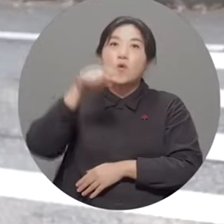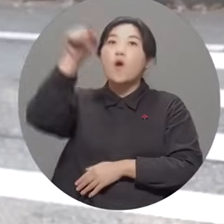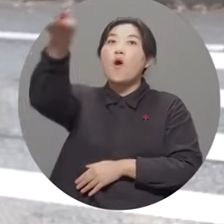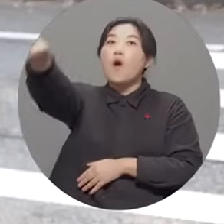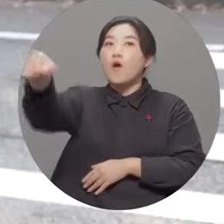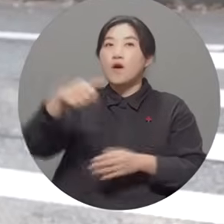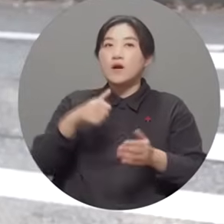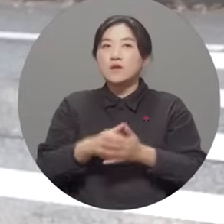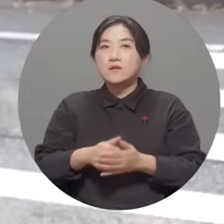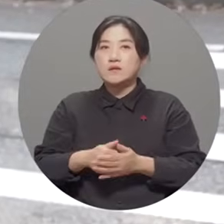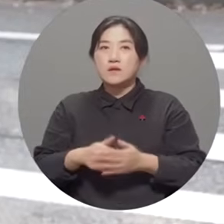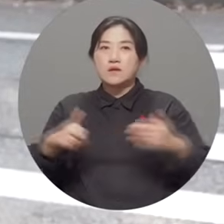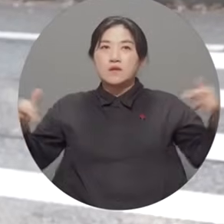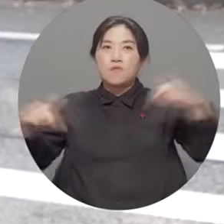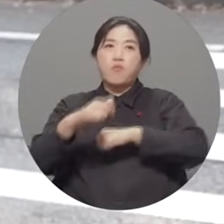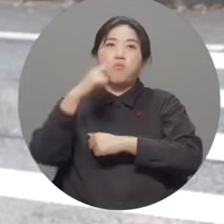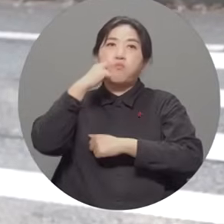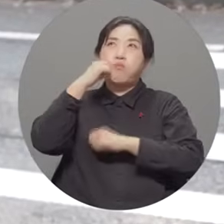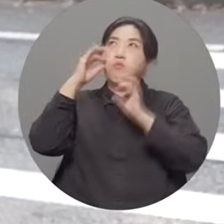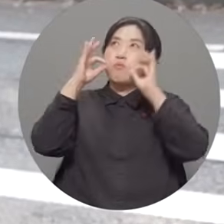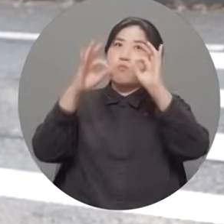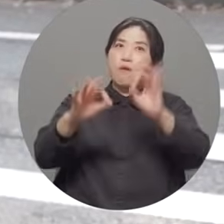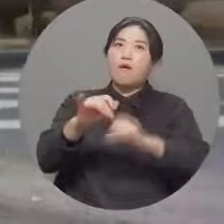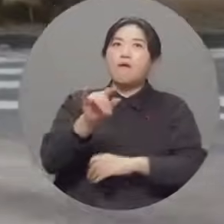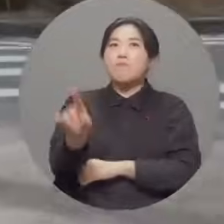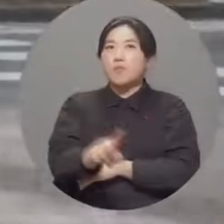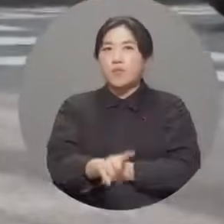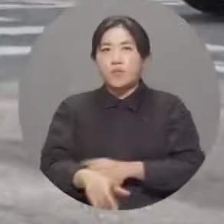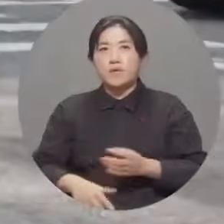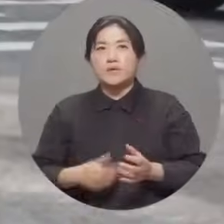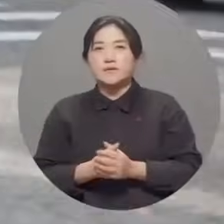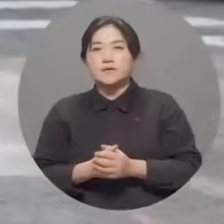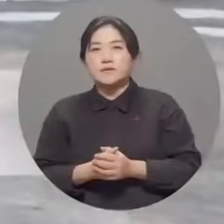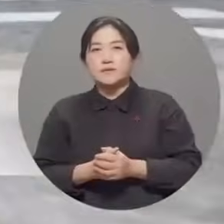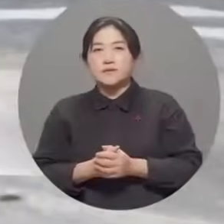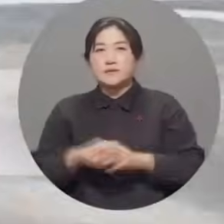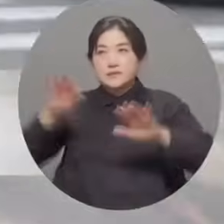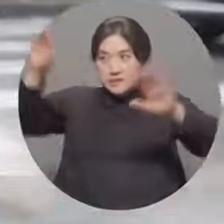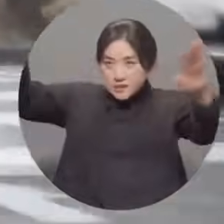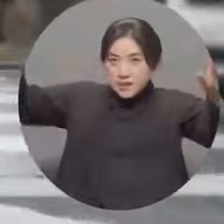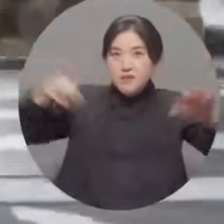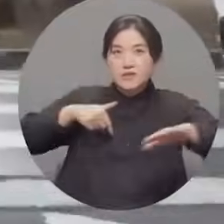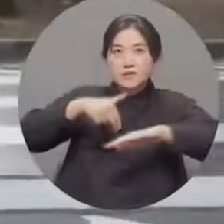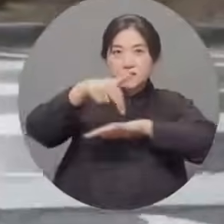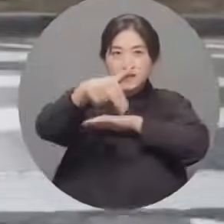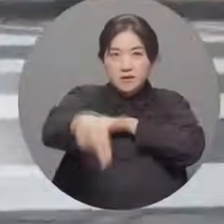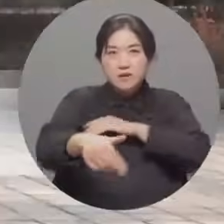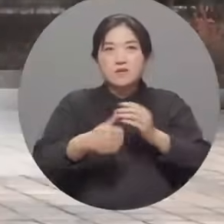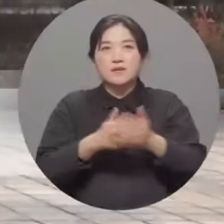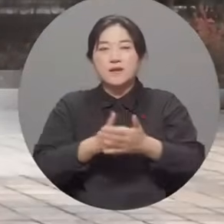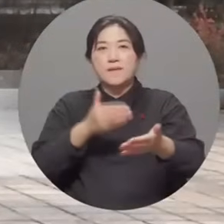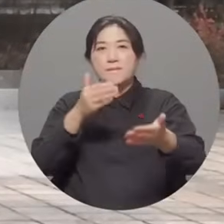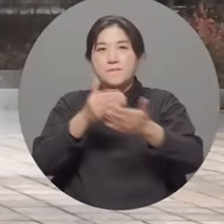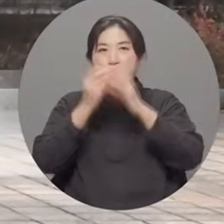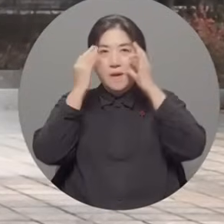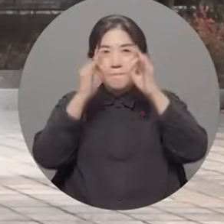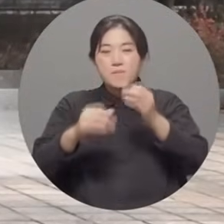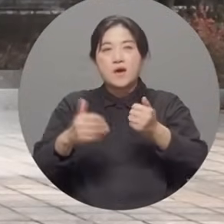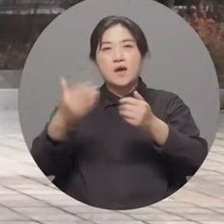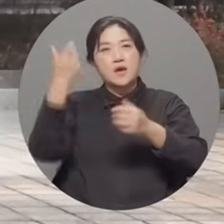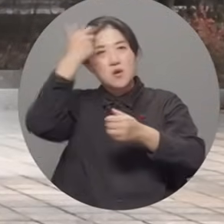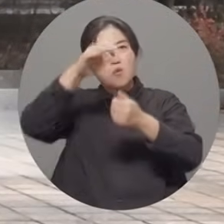이렇게 보행금지 표지판까지 붙어 있습니다. 차를 막아세우고 길을 건너자 마침내 모습을 드러낸